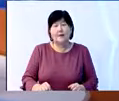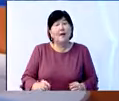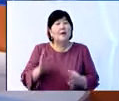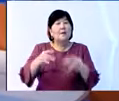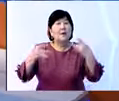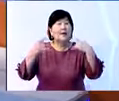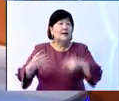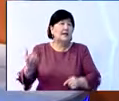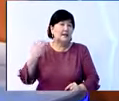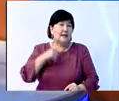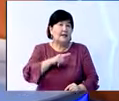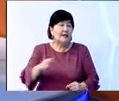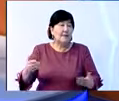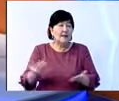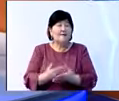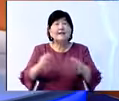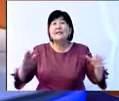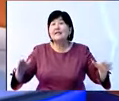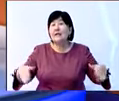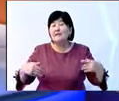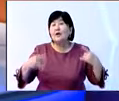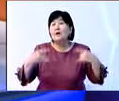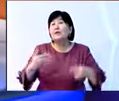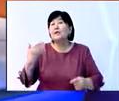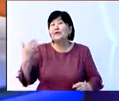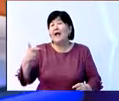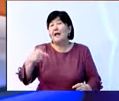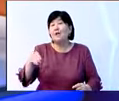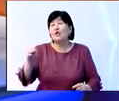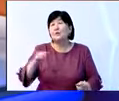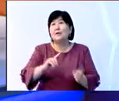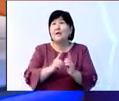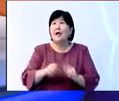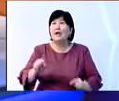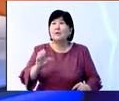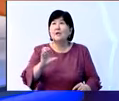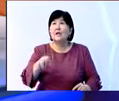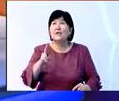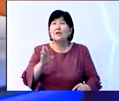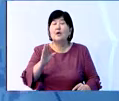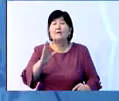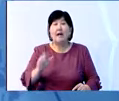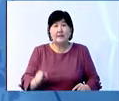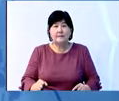В прямом эфире на телеканале «Кызылорда. Время новостей». Здравствуйте. В студии с вами Галымжан Жумназар, Сурыплево, 5-й класс.